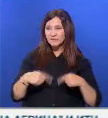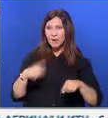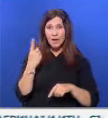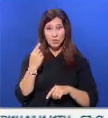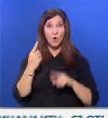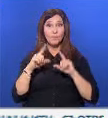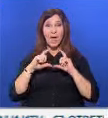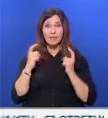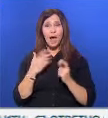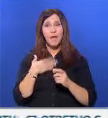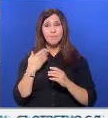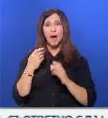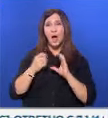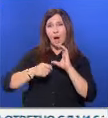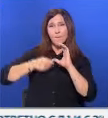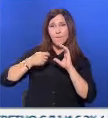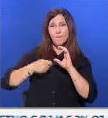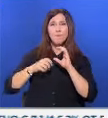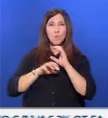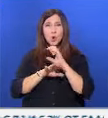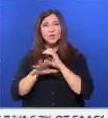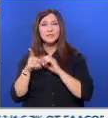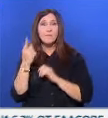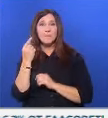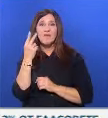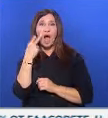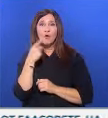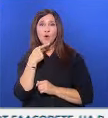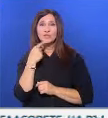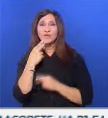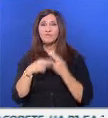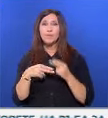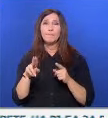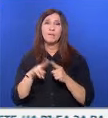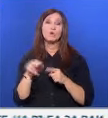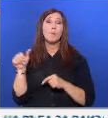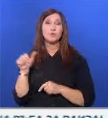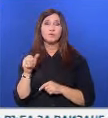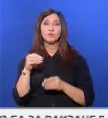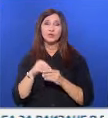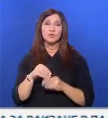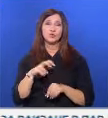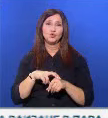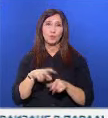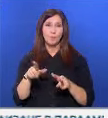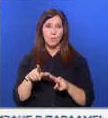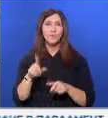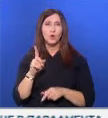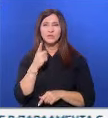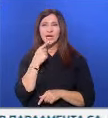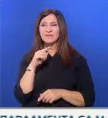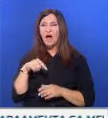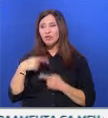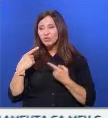на НДК тече прожекцията на първия англоязичен филм на Педро Алмодовър с участието на Джулиан Мур. Той се казва